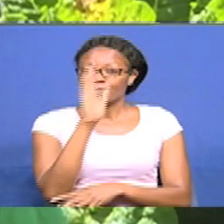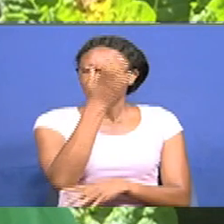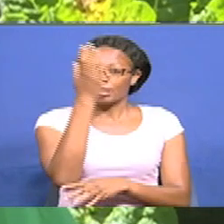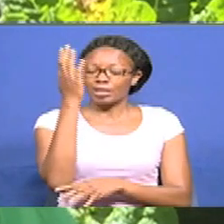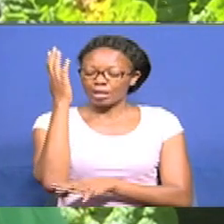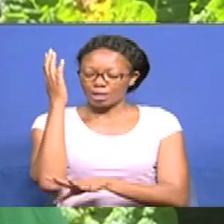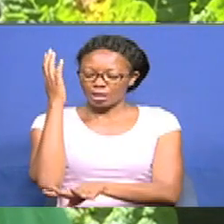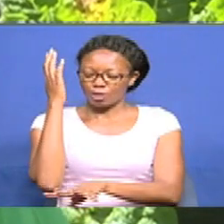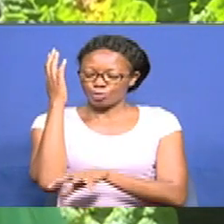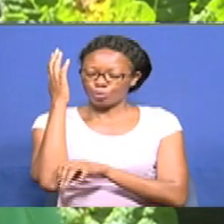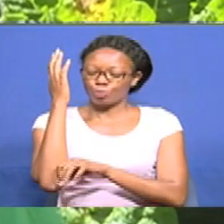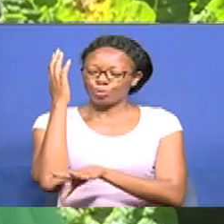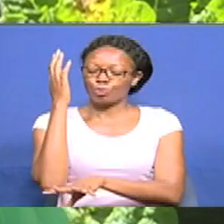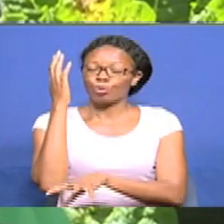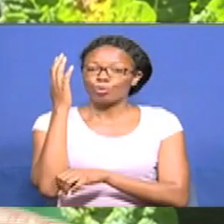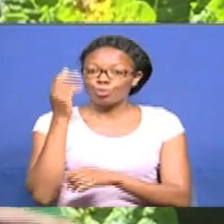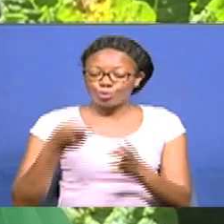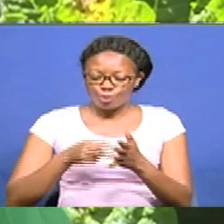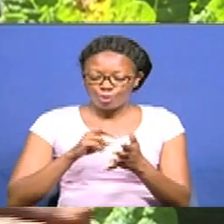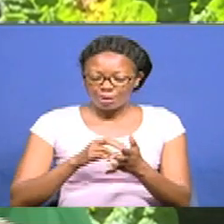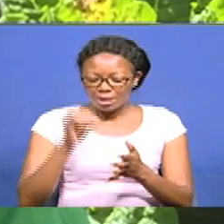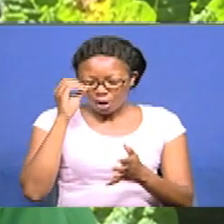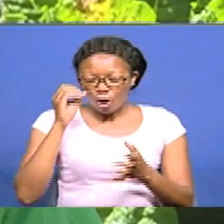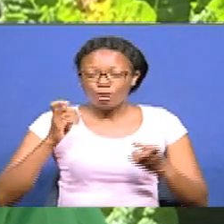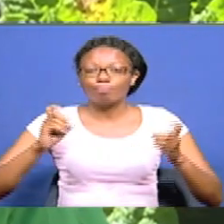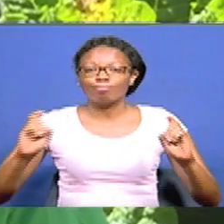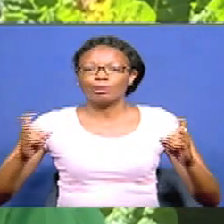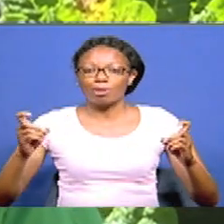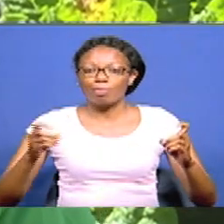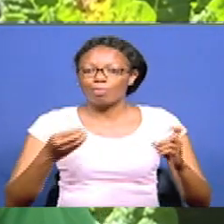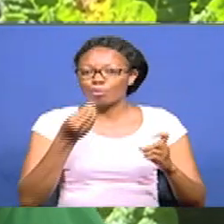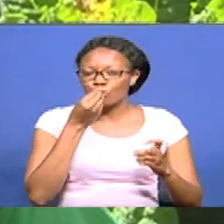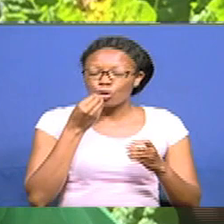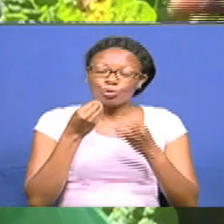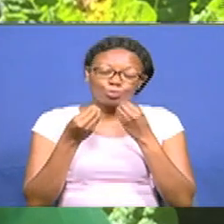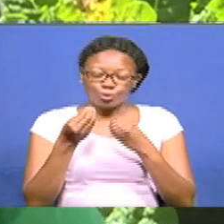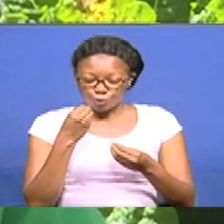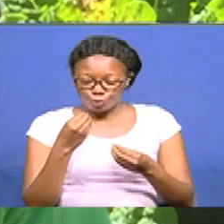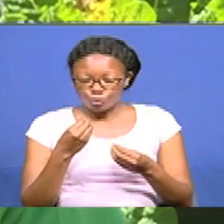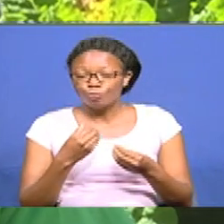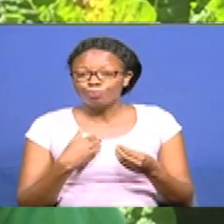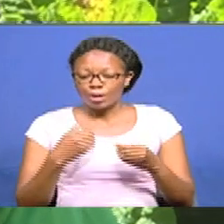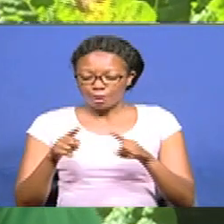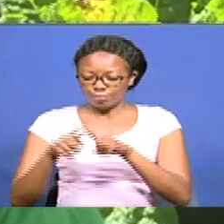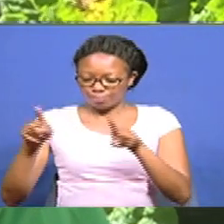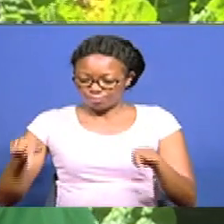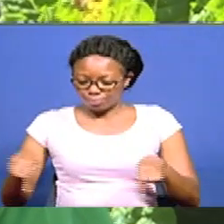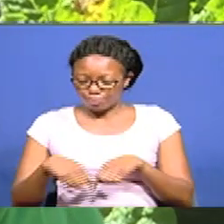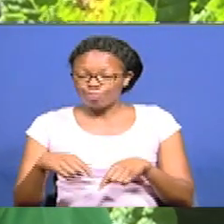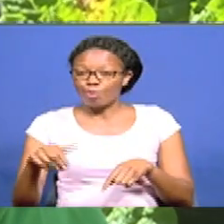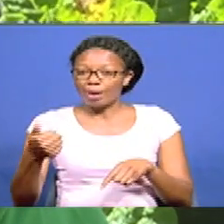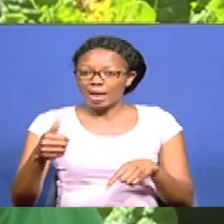So inahitaji nafasi kubwa ndio iweze kukula chakula kidogo. Pia tuko na tray zingine iko na 160,